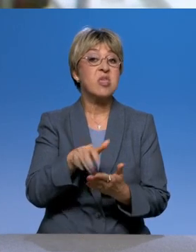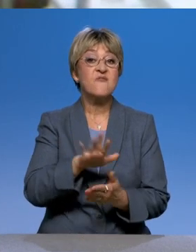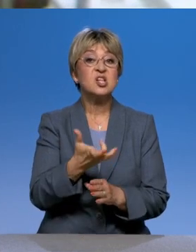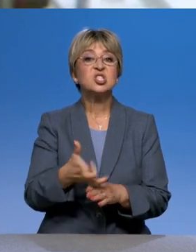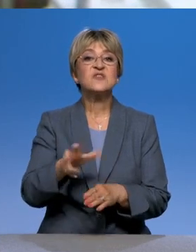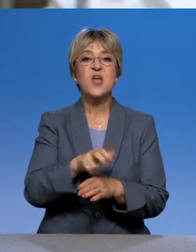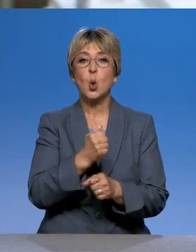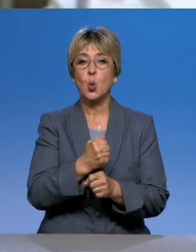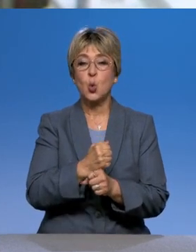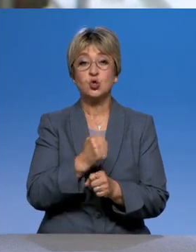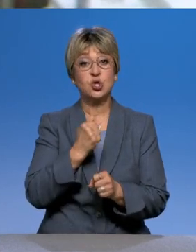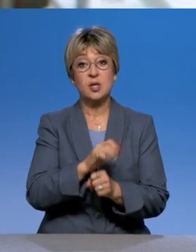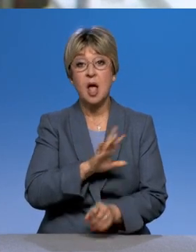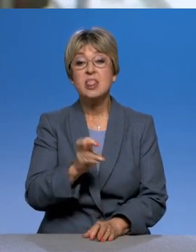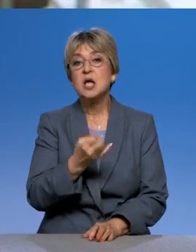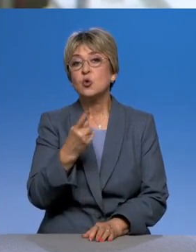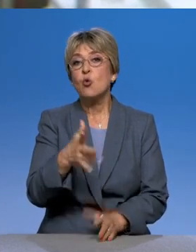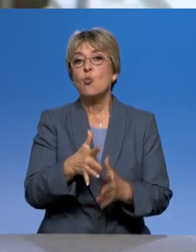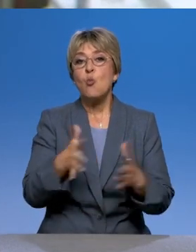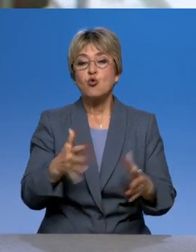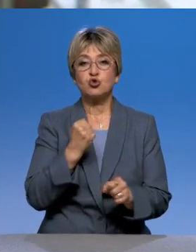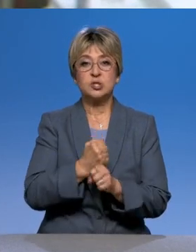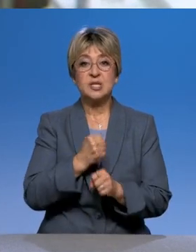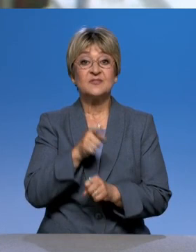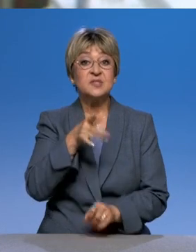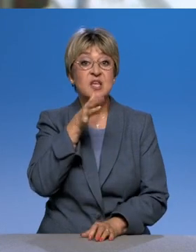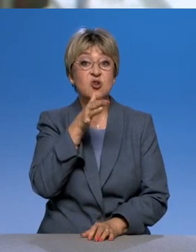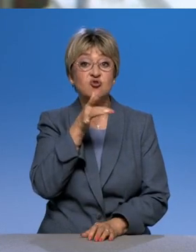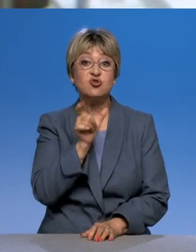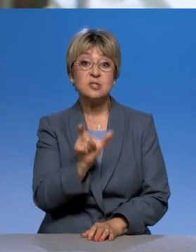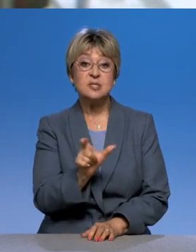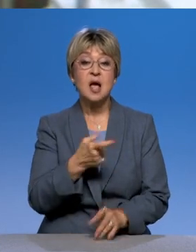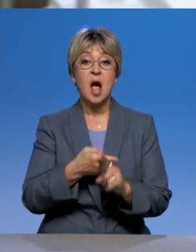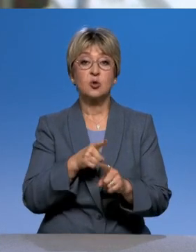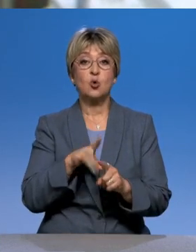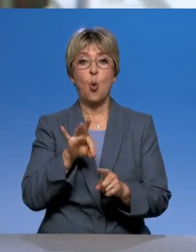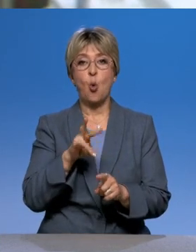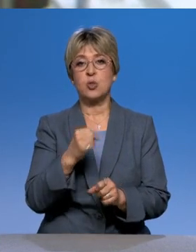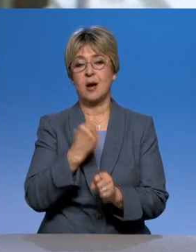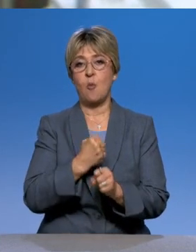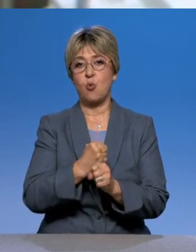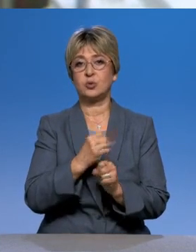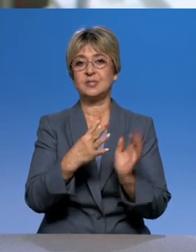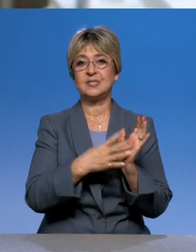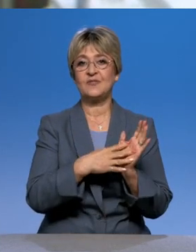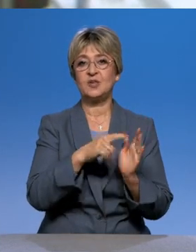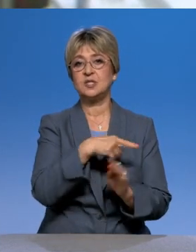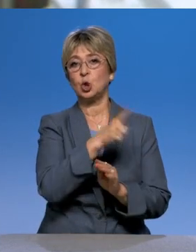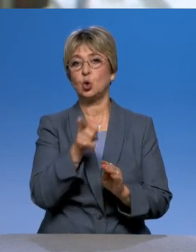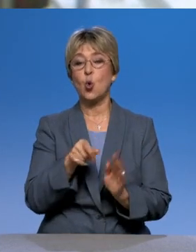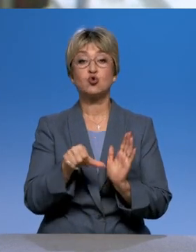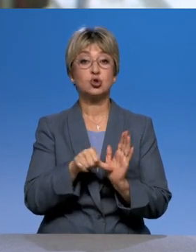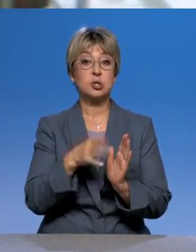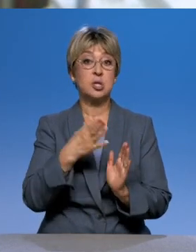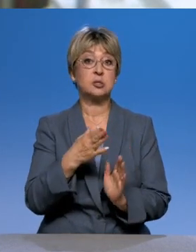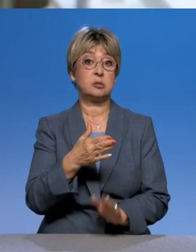да, не стал делать, но насколько он больше делает в те часы, которые он работает, там, с 9 до 6. Если он работает,